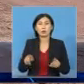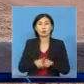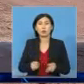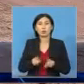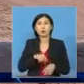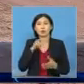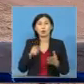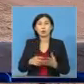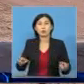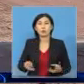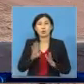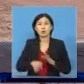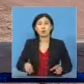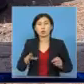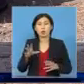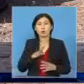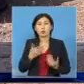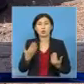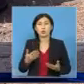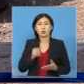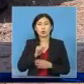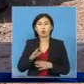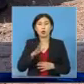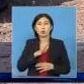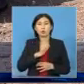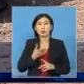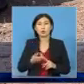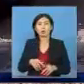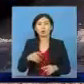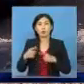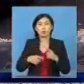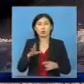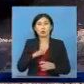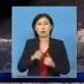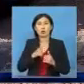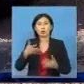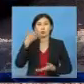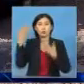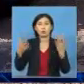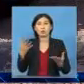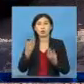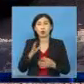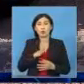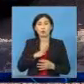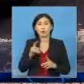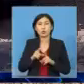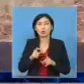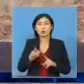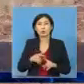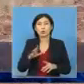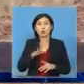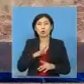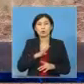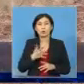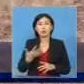Другой вопрос – пожарная безопасность. Легковоспламеняемый мусор может привести к серьезным последствиям, особенно в ветреную погоду. К слову, в штат лесного хозяйства